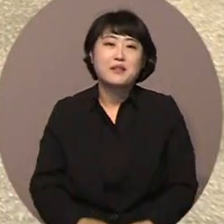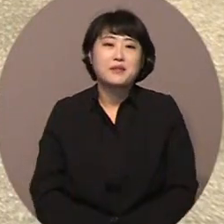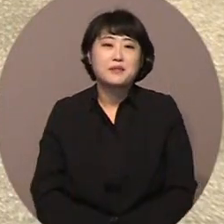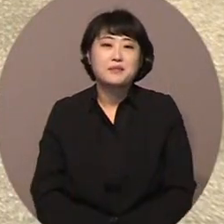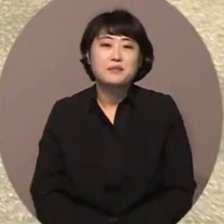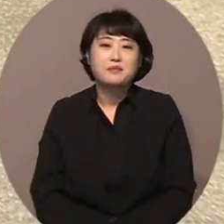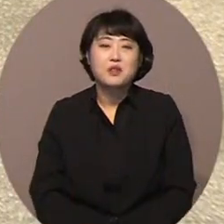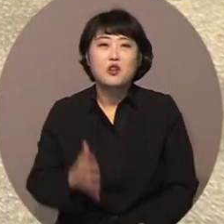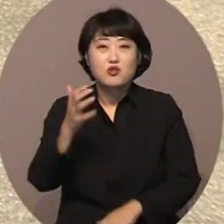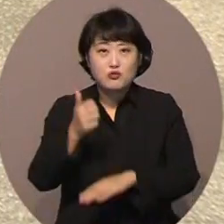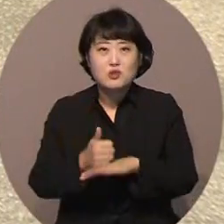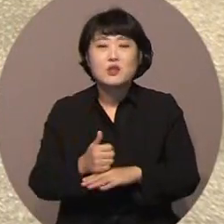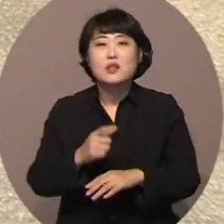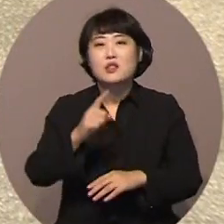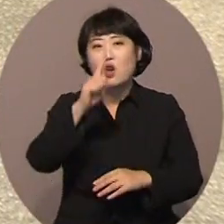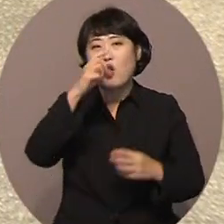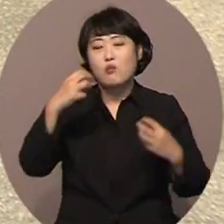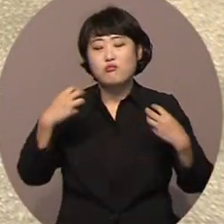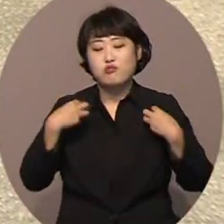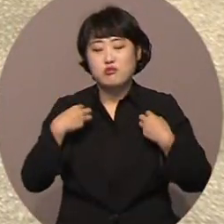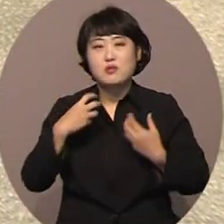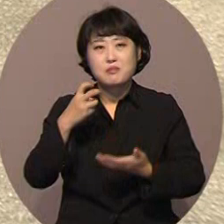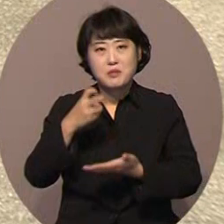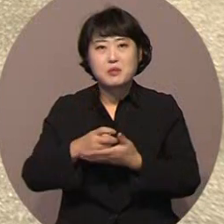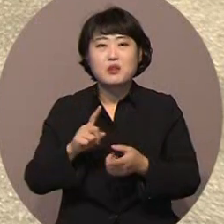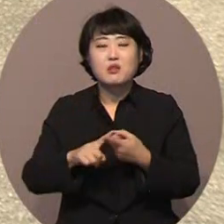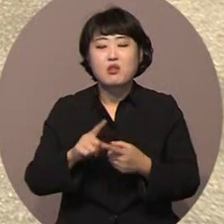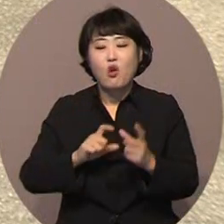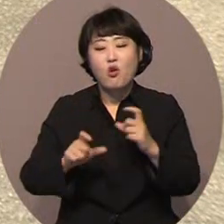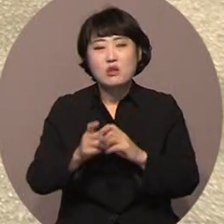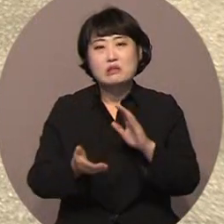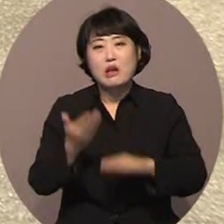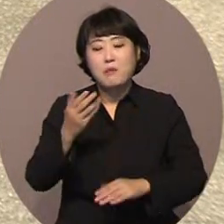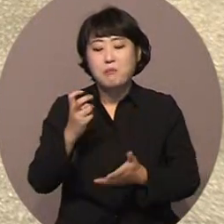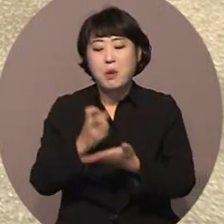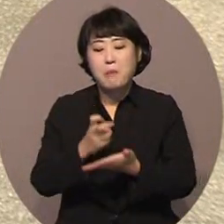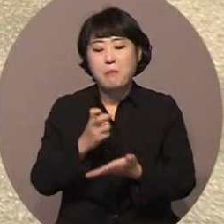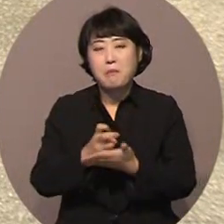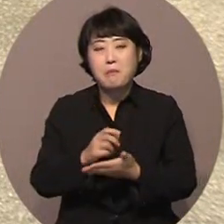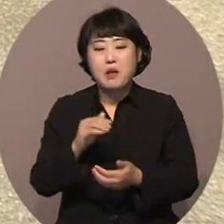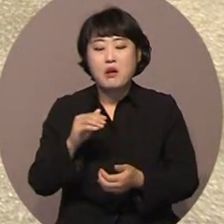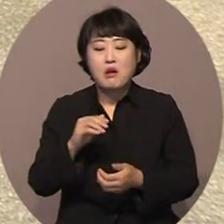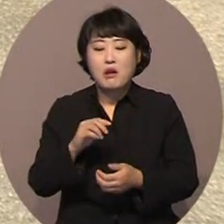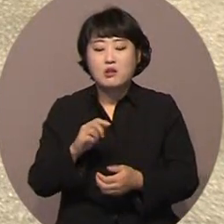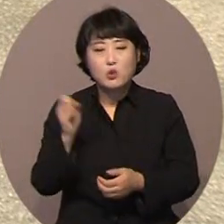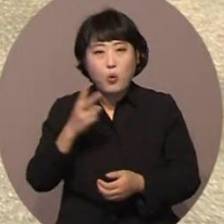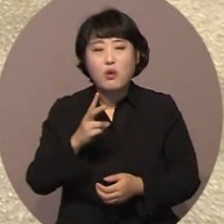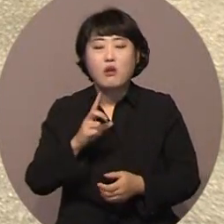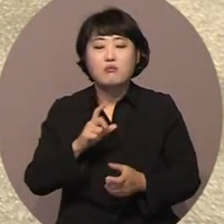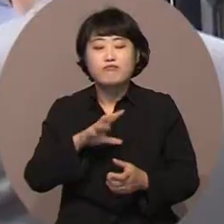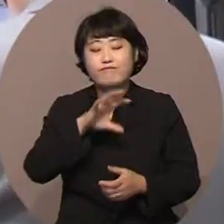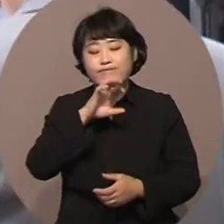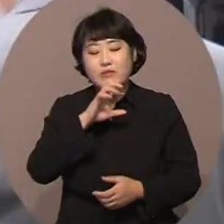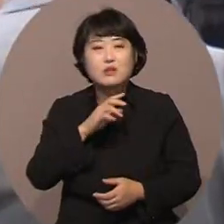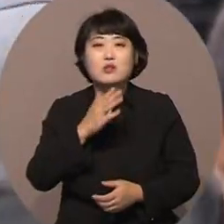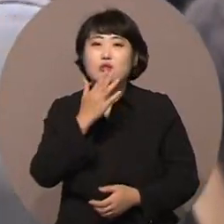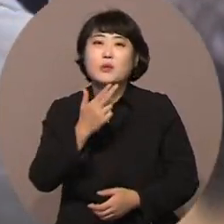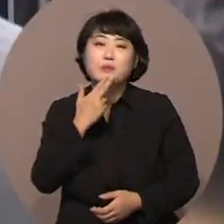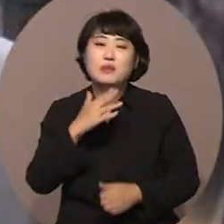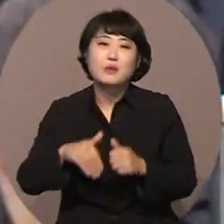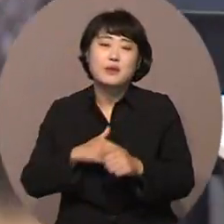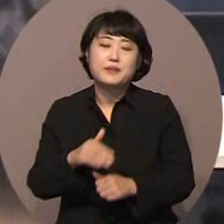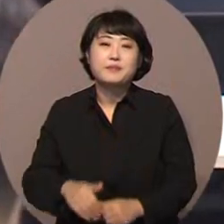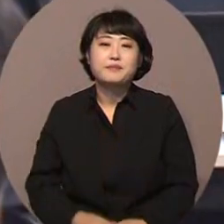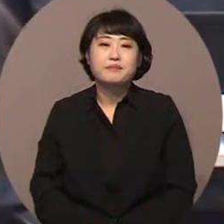불상을 일본에 반환하겠다는 정부의 방침에 대해 더 이상 법적인 문제를 삼기는 어렵게 됐습니다. 판결